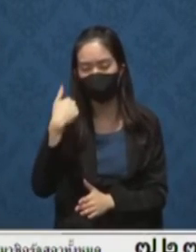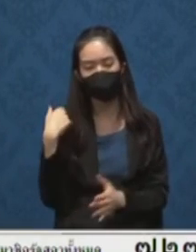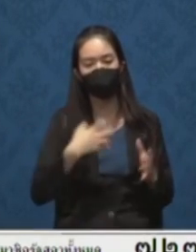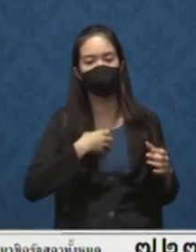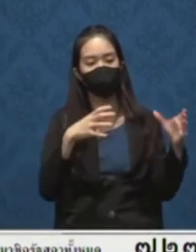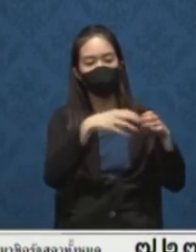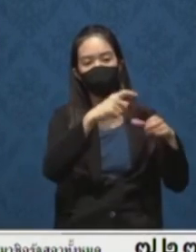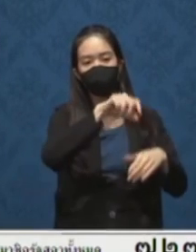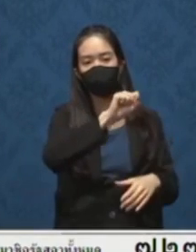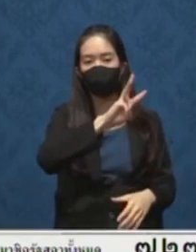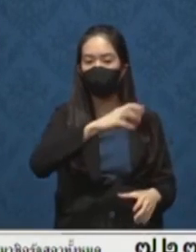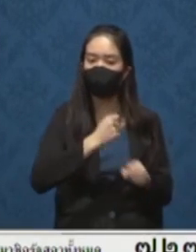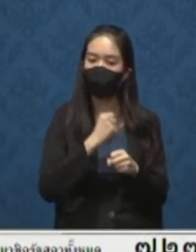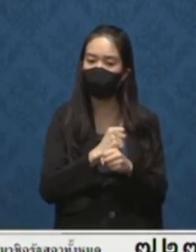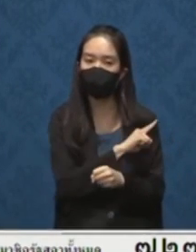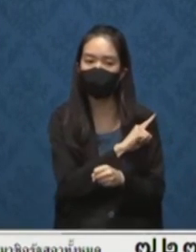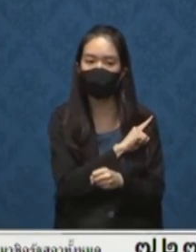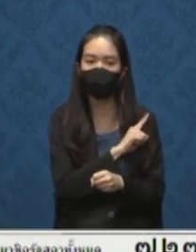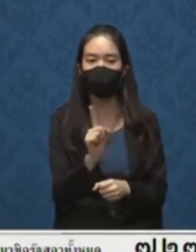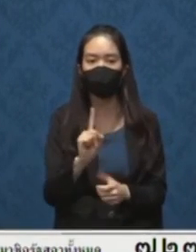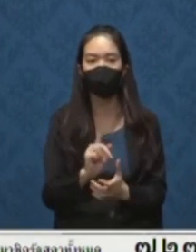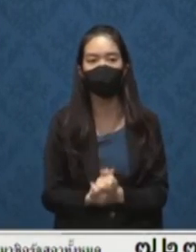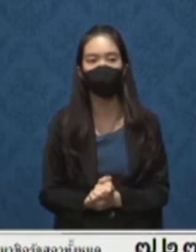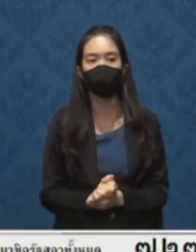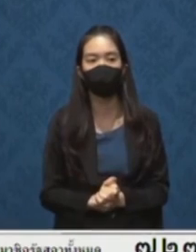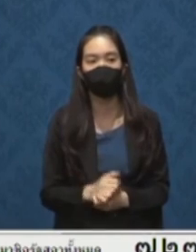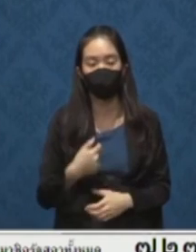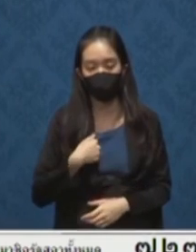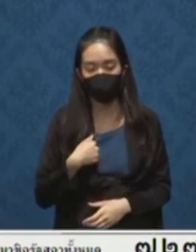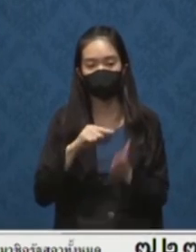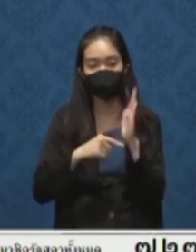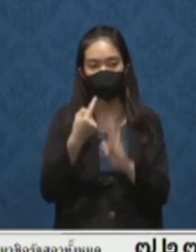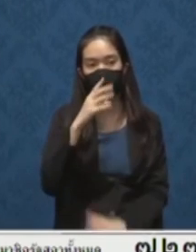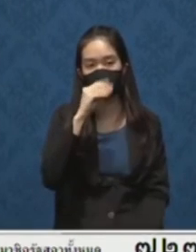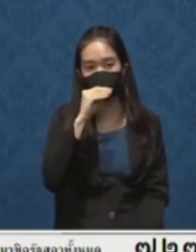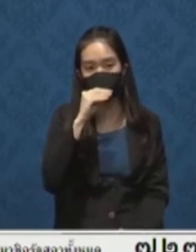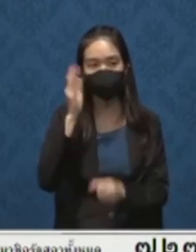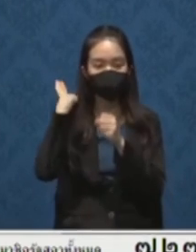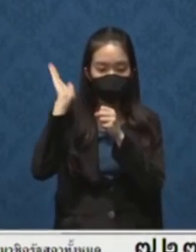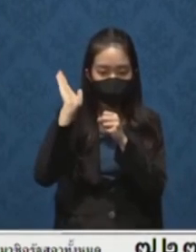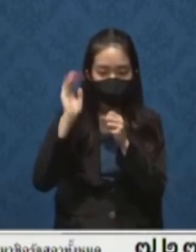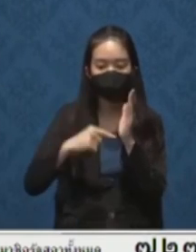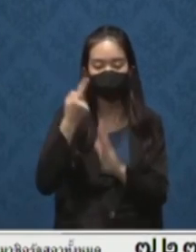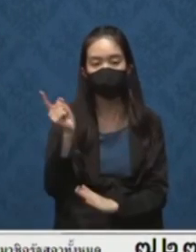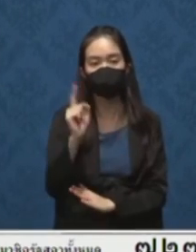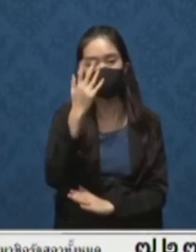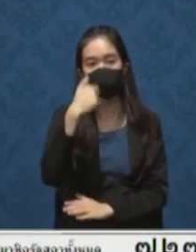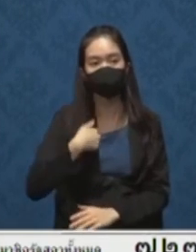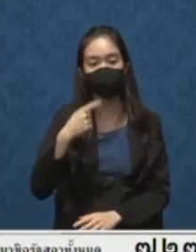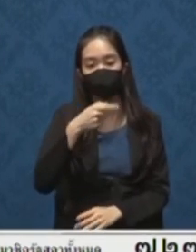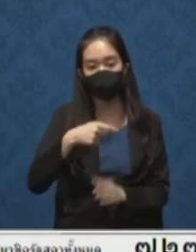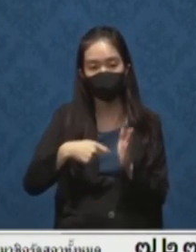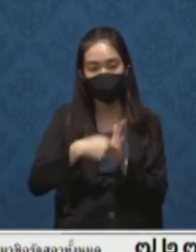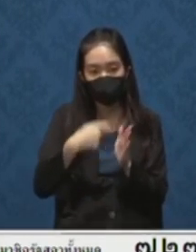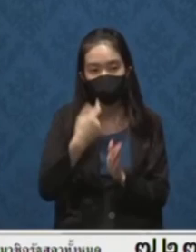จทครับกผมต้องกล่าวกรินนำมายาวพอสมควรเพื่อใหเห็นที่มาที่ไปในมุมมองของ